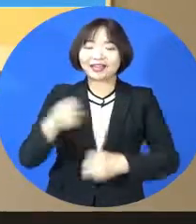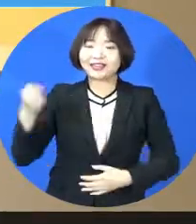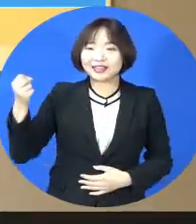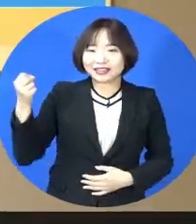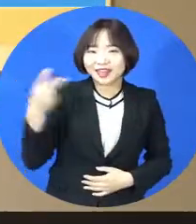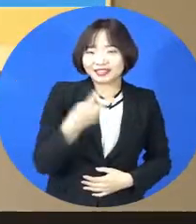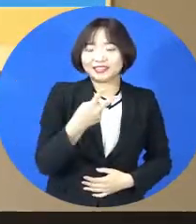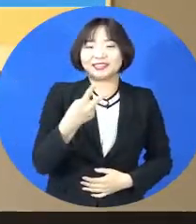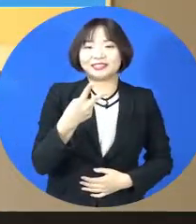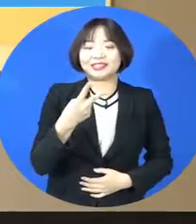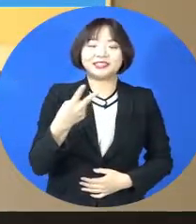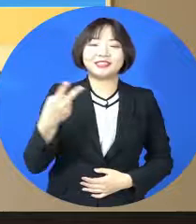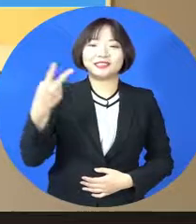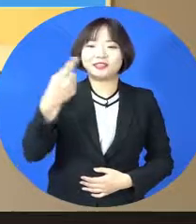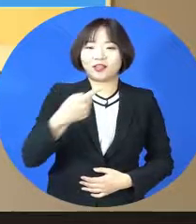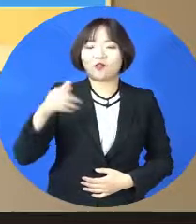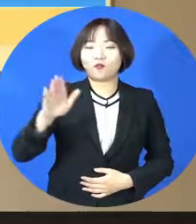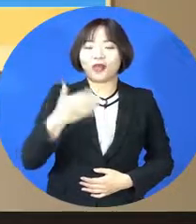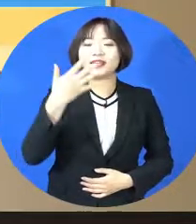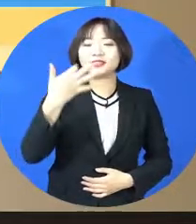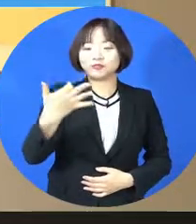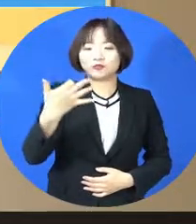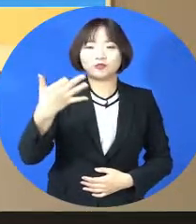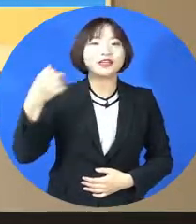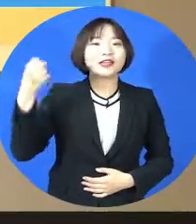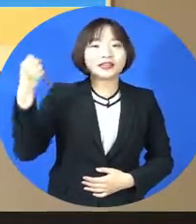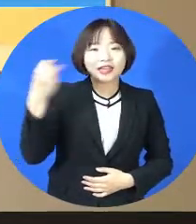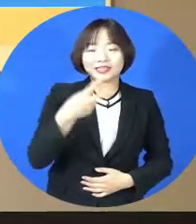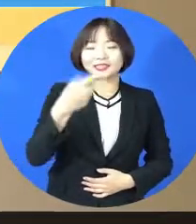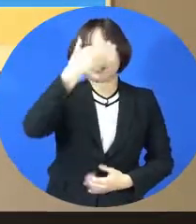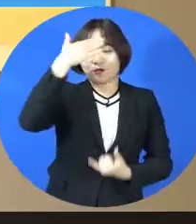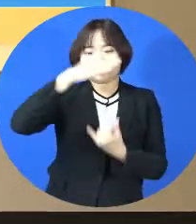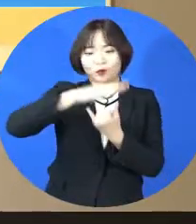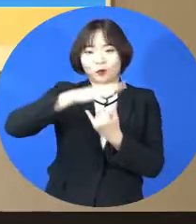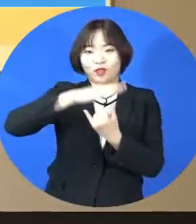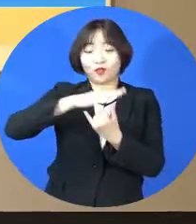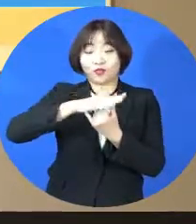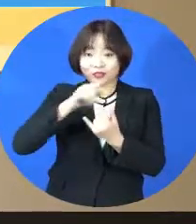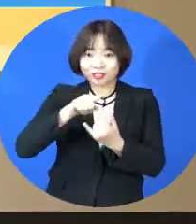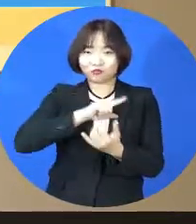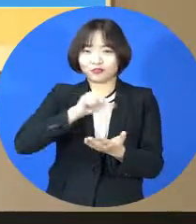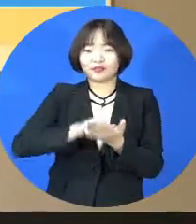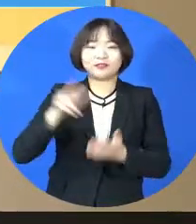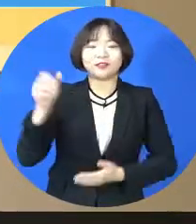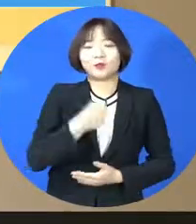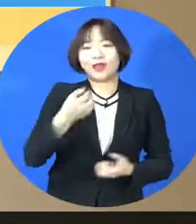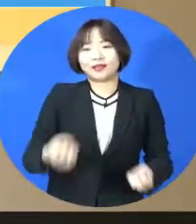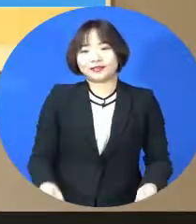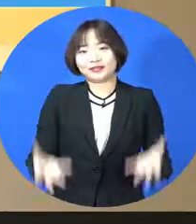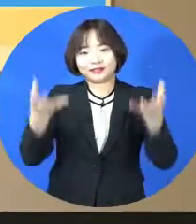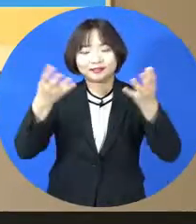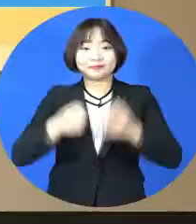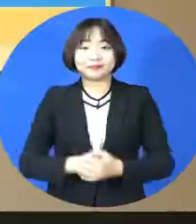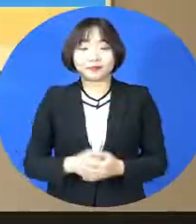프로그램 어게인 1919, 2019 다시 청소년이다 행사가 독립기념관에서